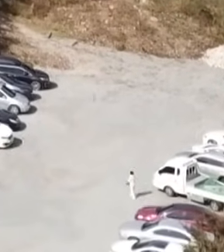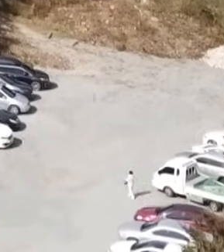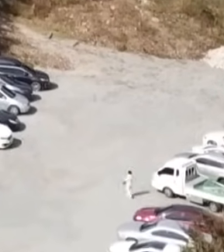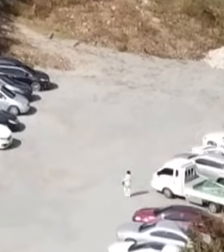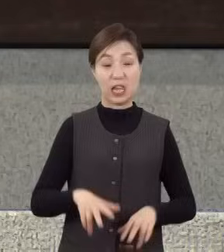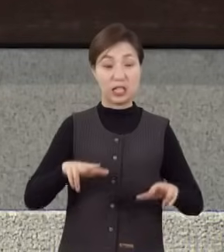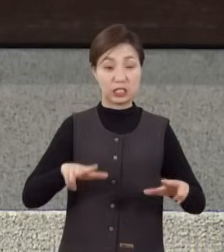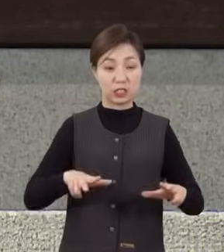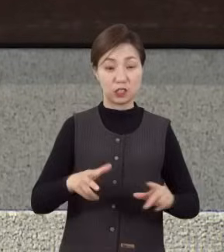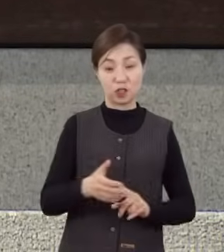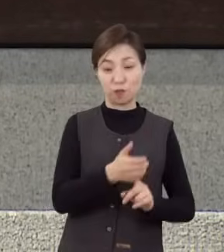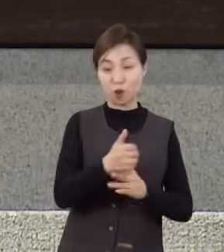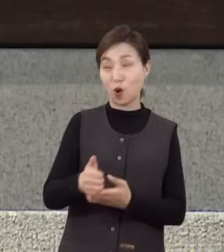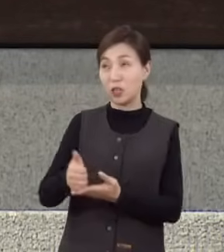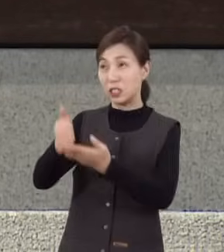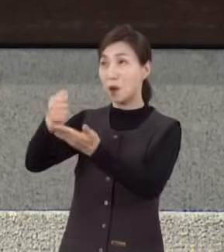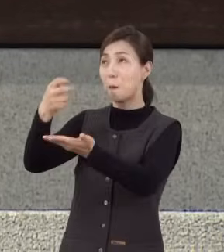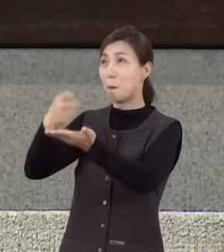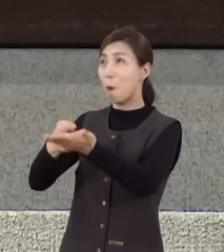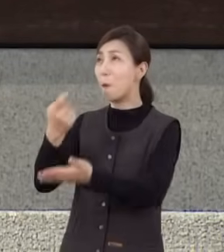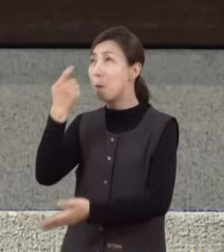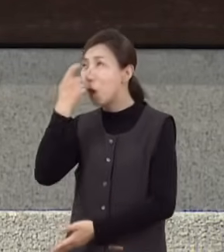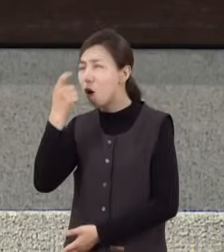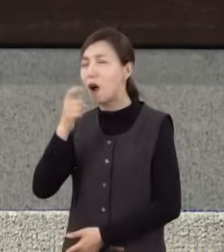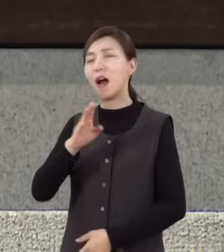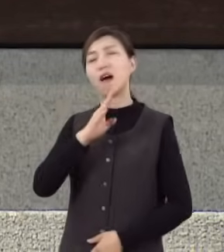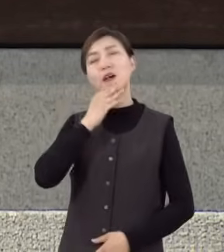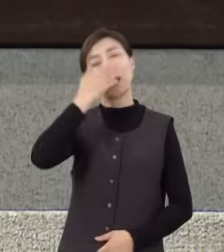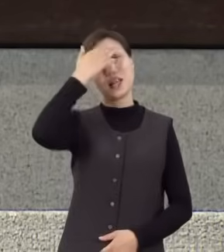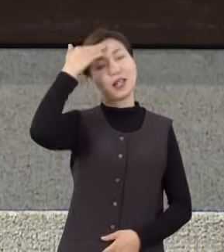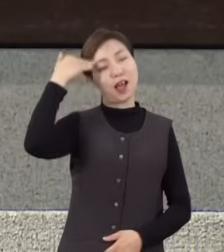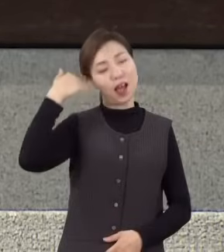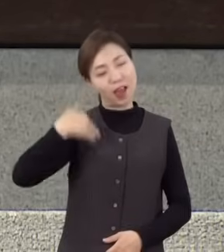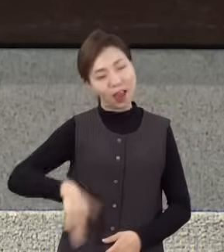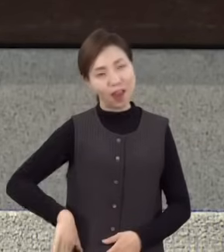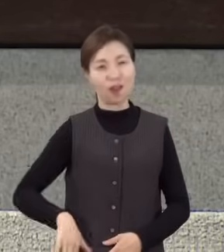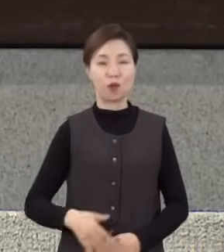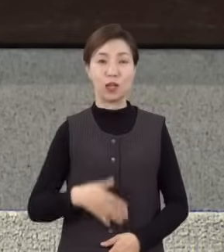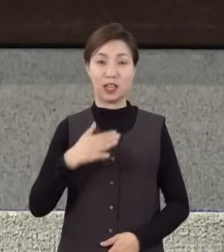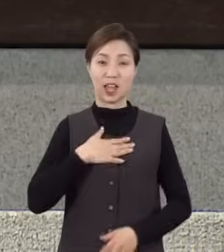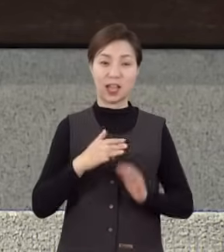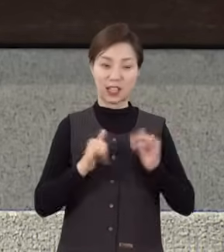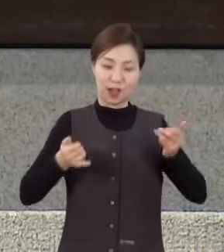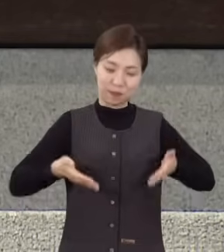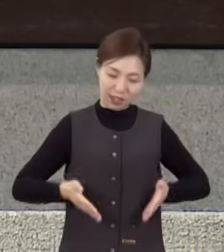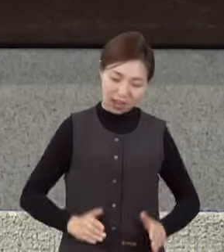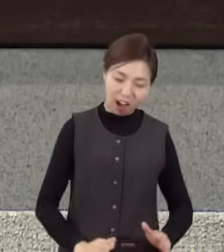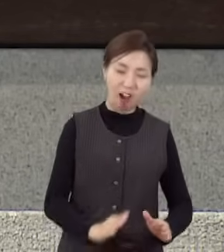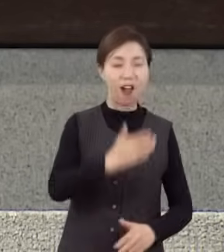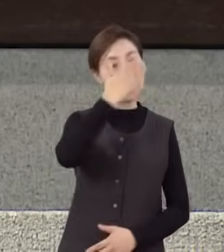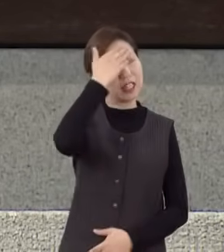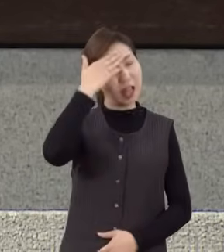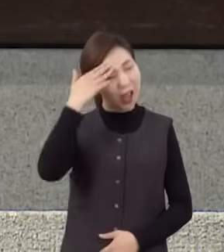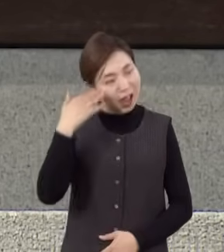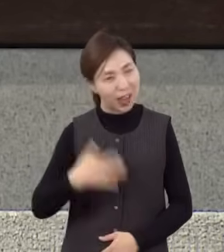다행이다, 부처님 법을 만나서 다행이다 마음에 새기면서 매일매일 염불하고